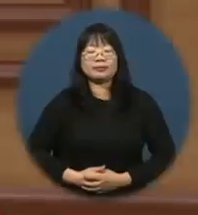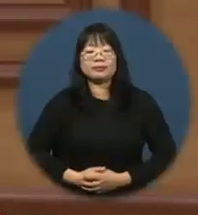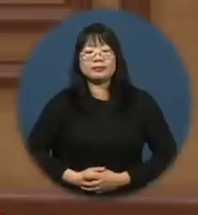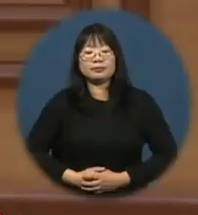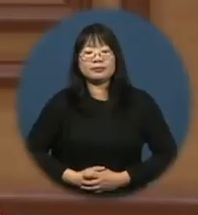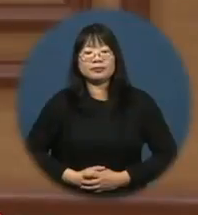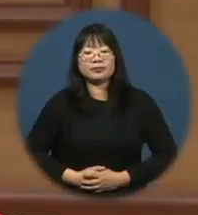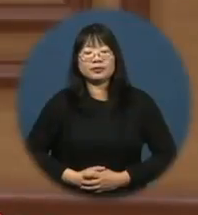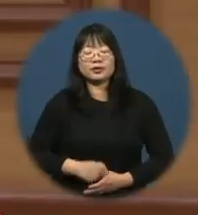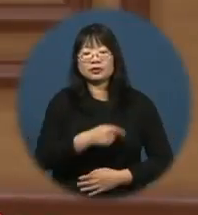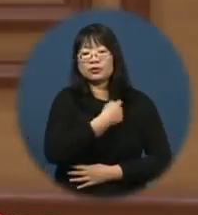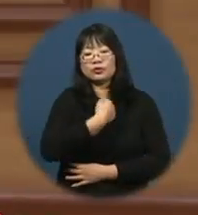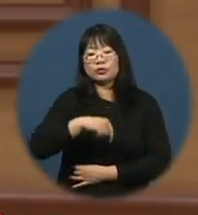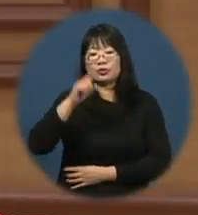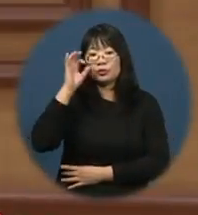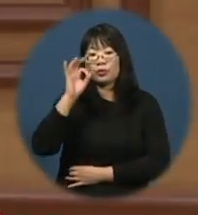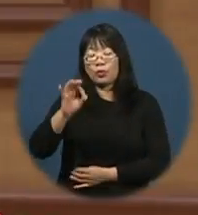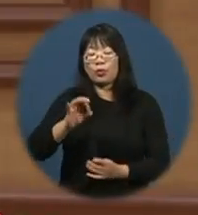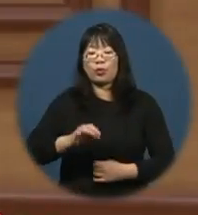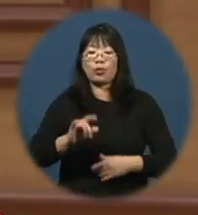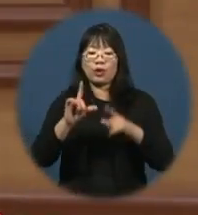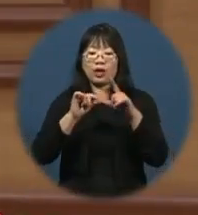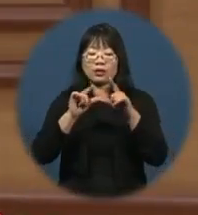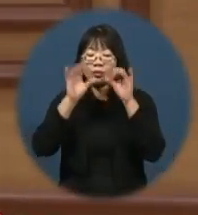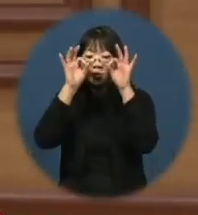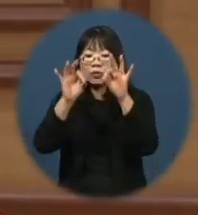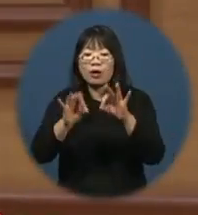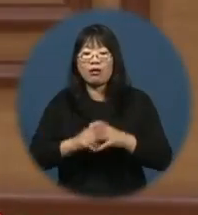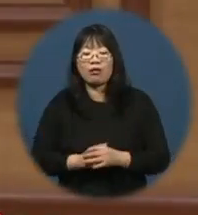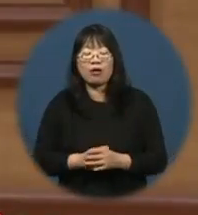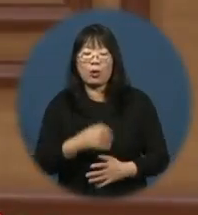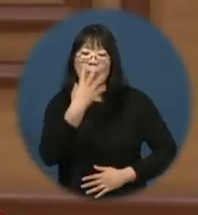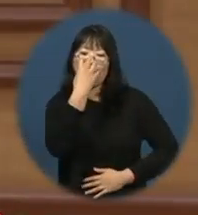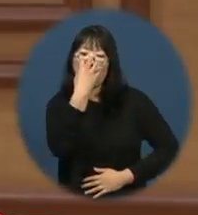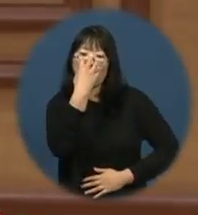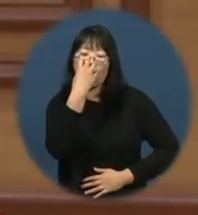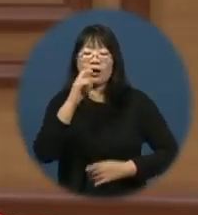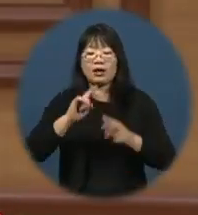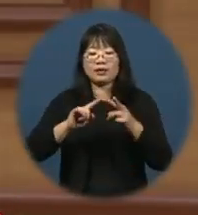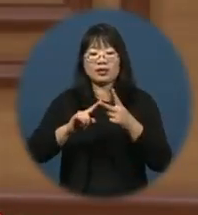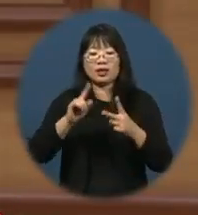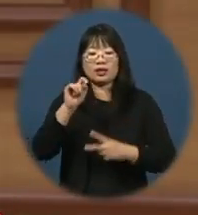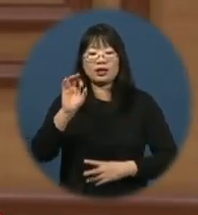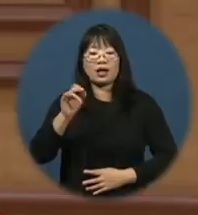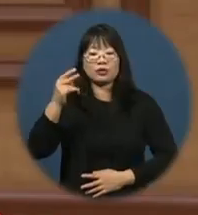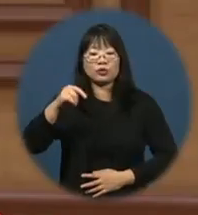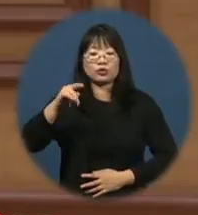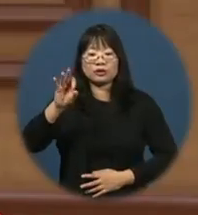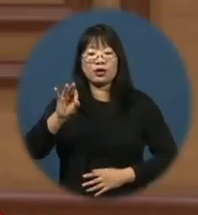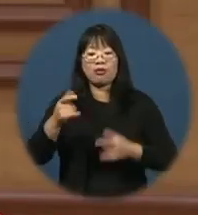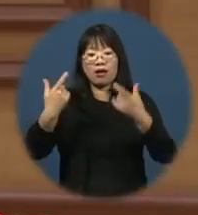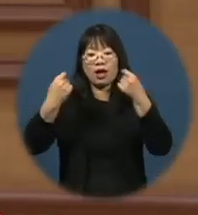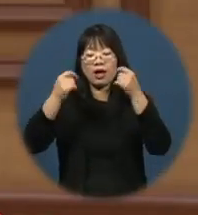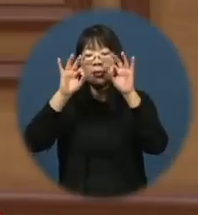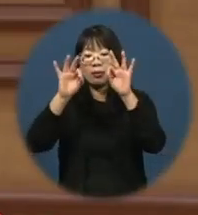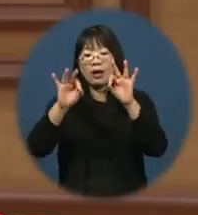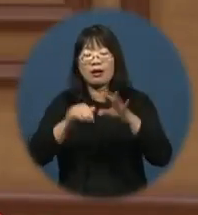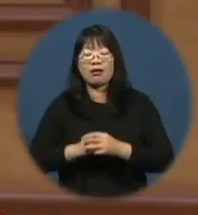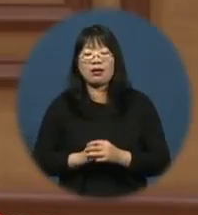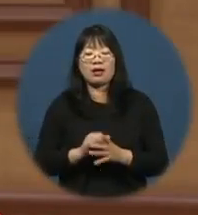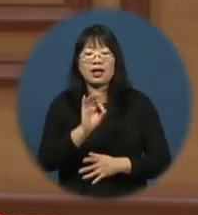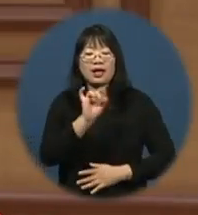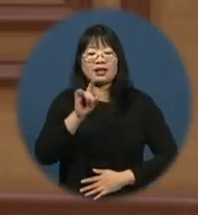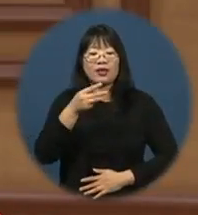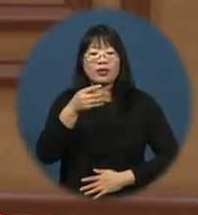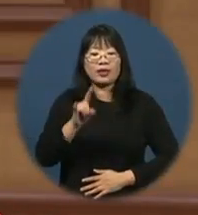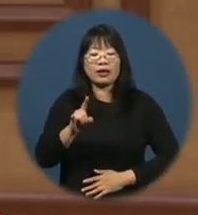듭니다만은 또 중국의 남중국 일부 뭐 홍콩이라든지 예. 광동성이라든지 그런 지역이